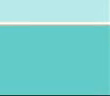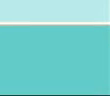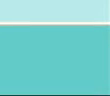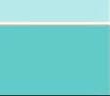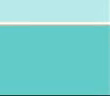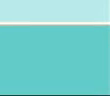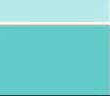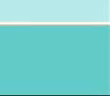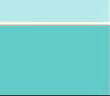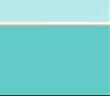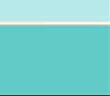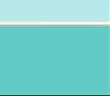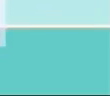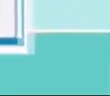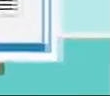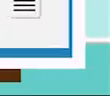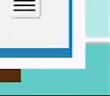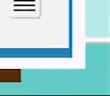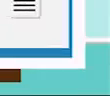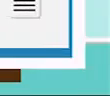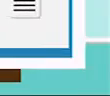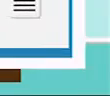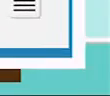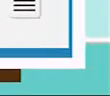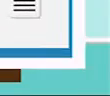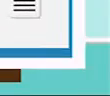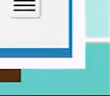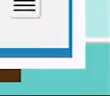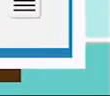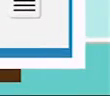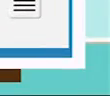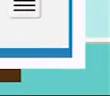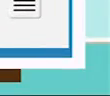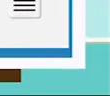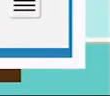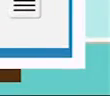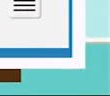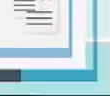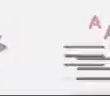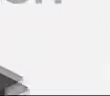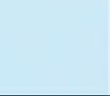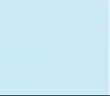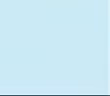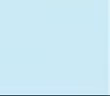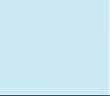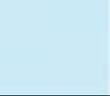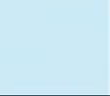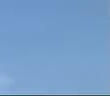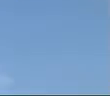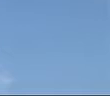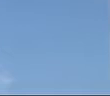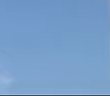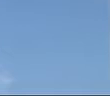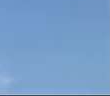rivojlantirish yo'nalishida ta'lim va fan sohasini rivojlantirishga qaratilgan islohotlarga quloq tutamiz. Zero